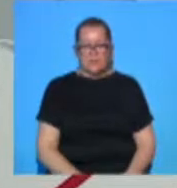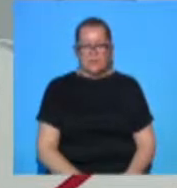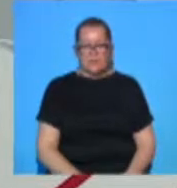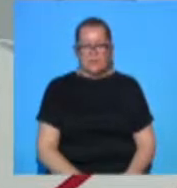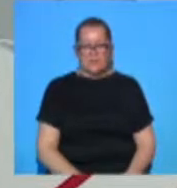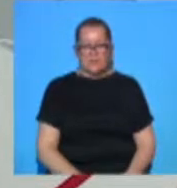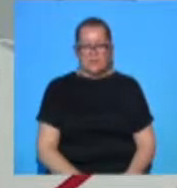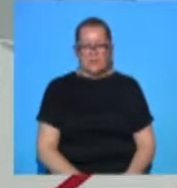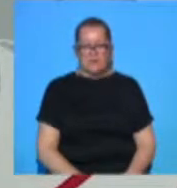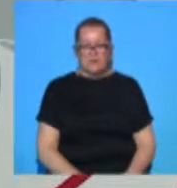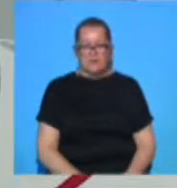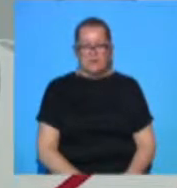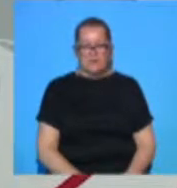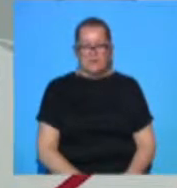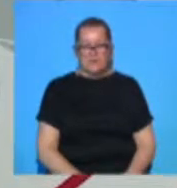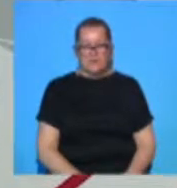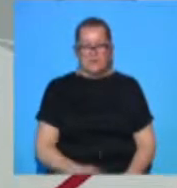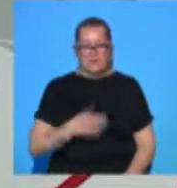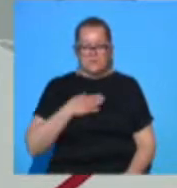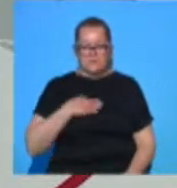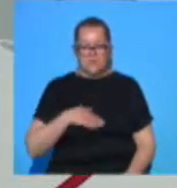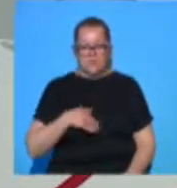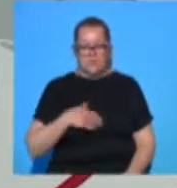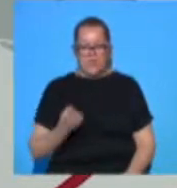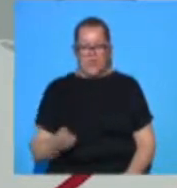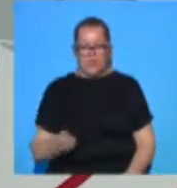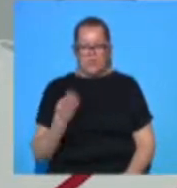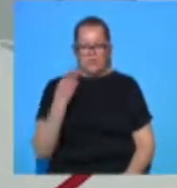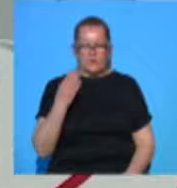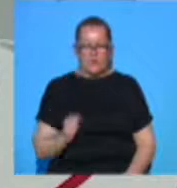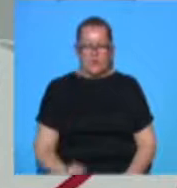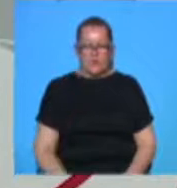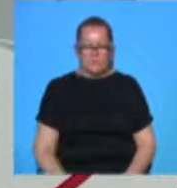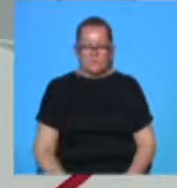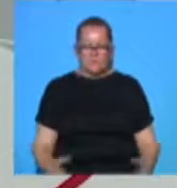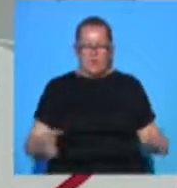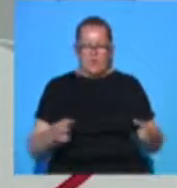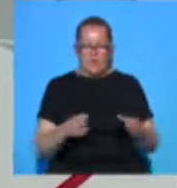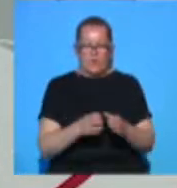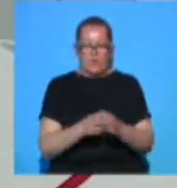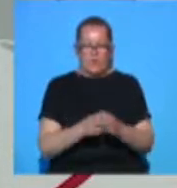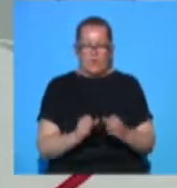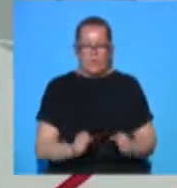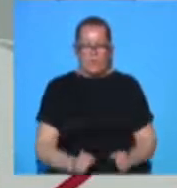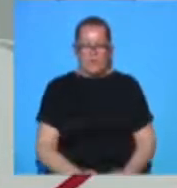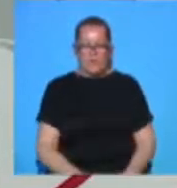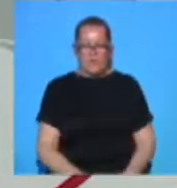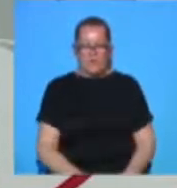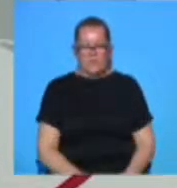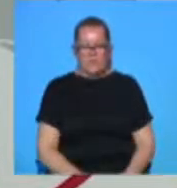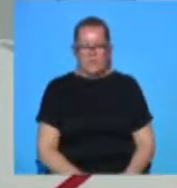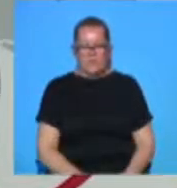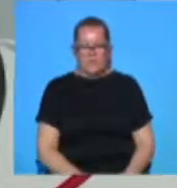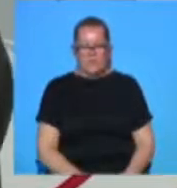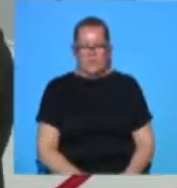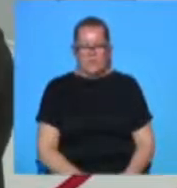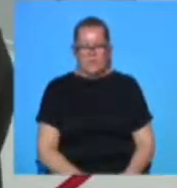că se încearcă o nouă formulă, o ieșire